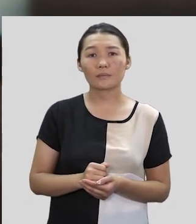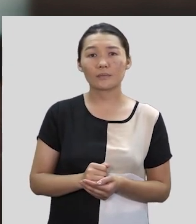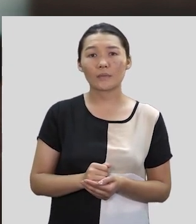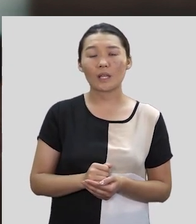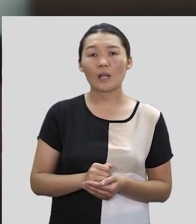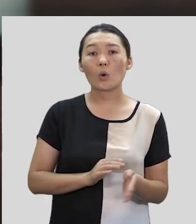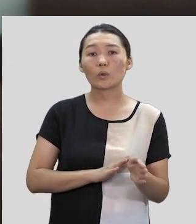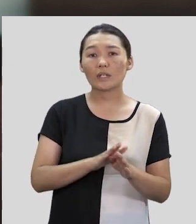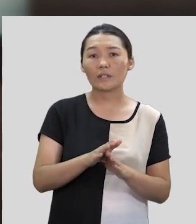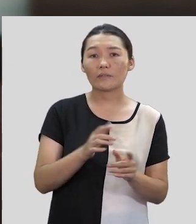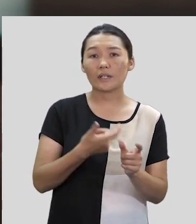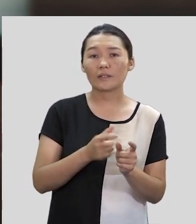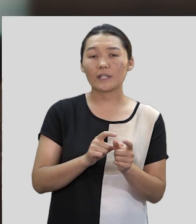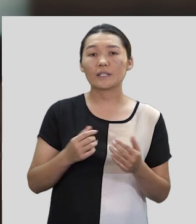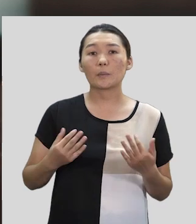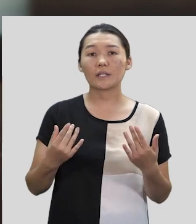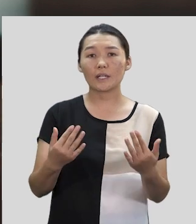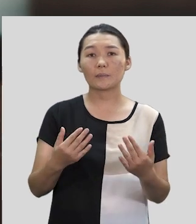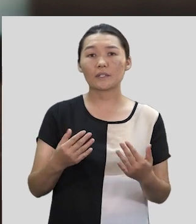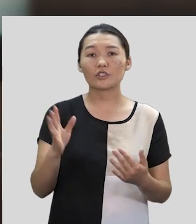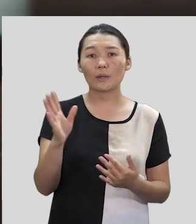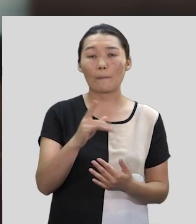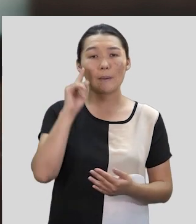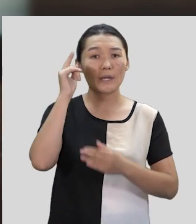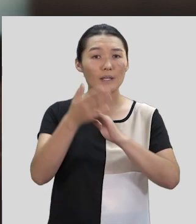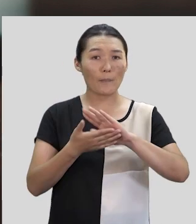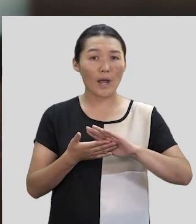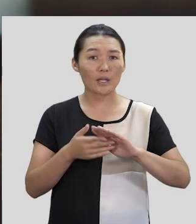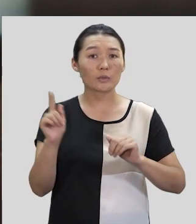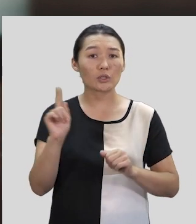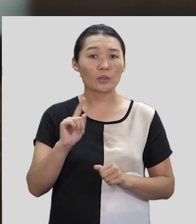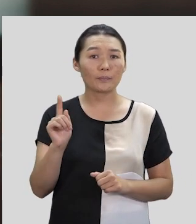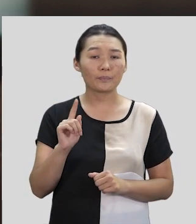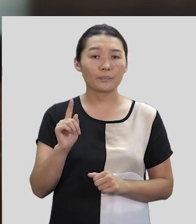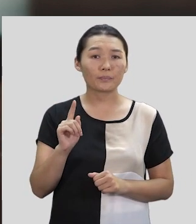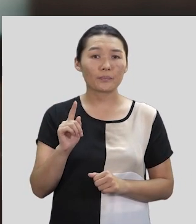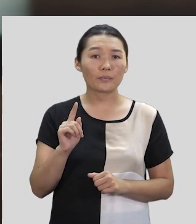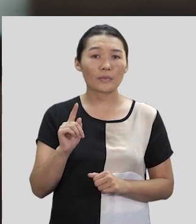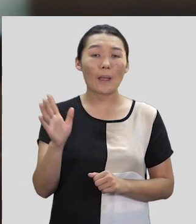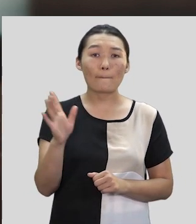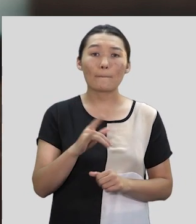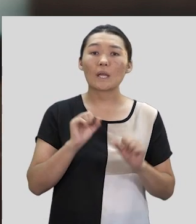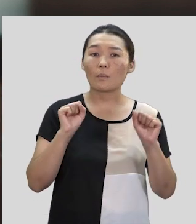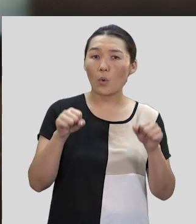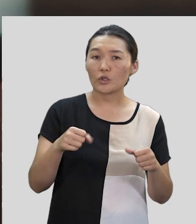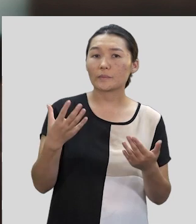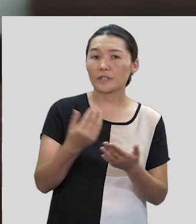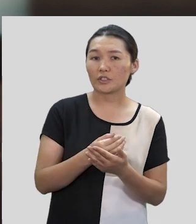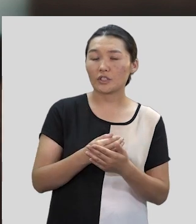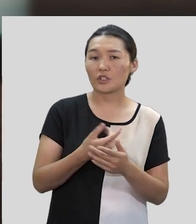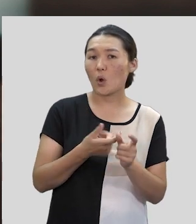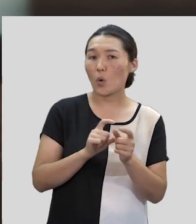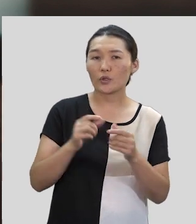удовлетворив эти потребности мы понимаем с вами что мы можем достичь очень высокого и